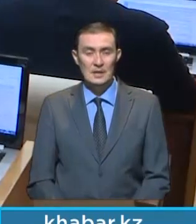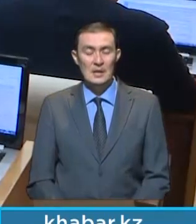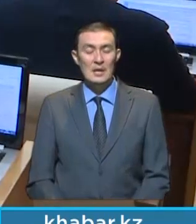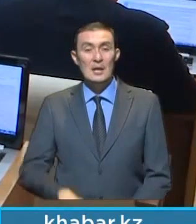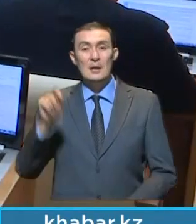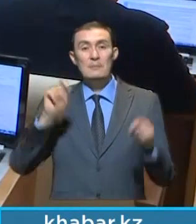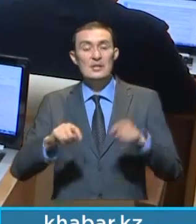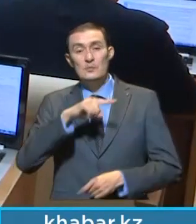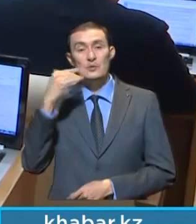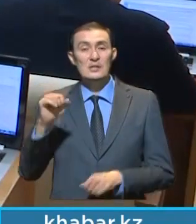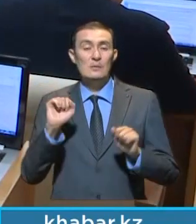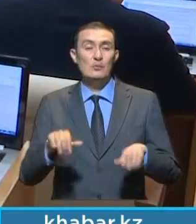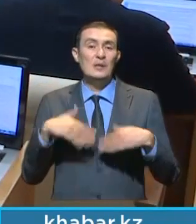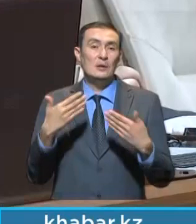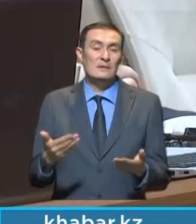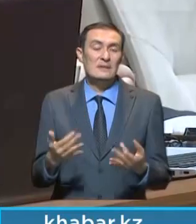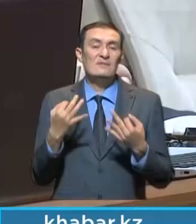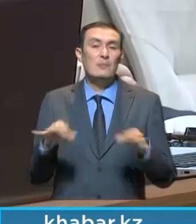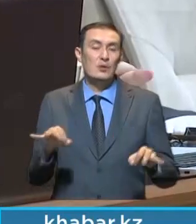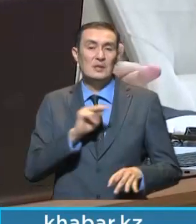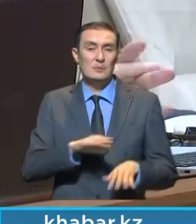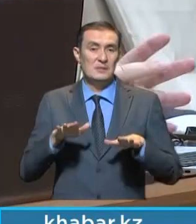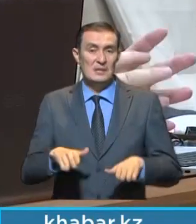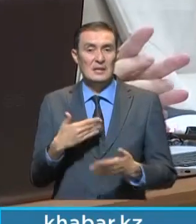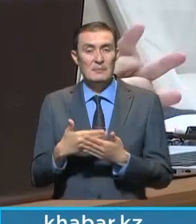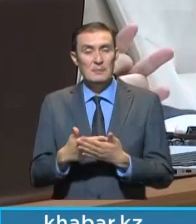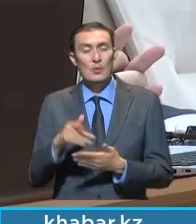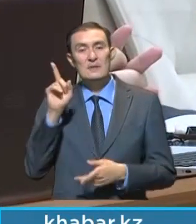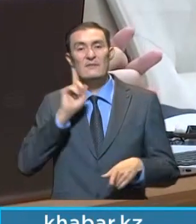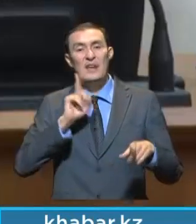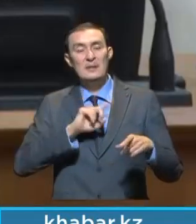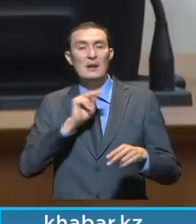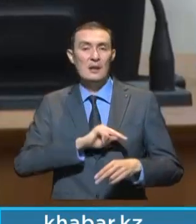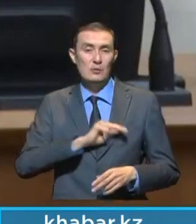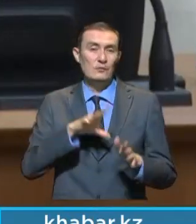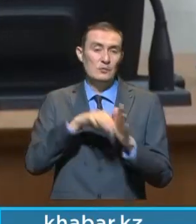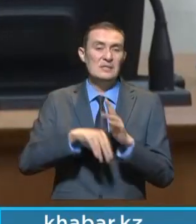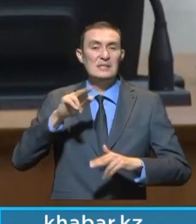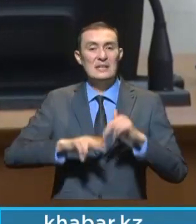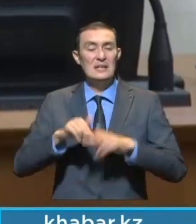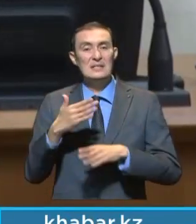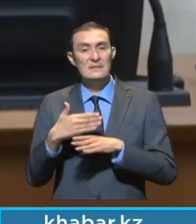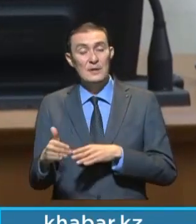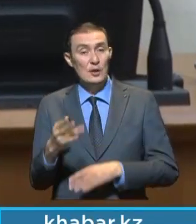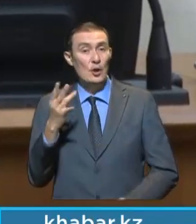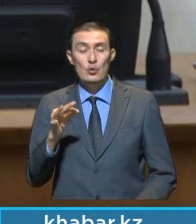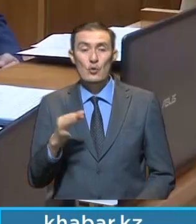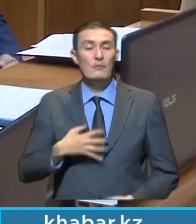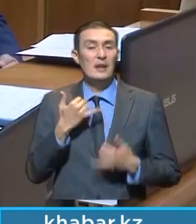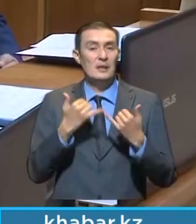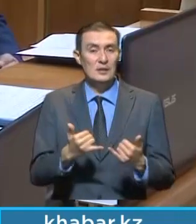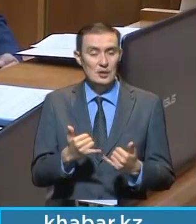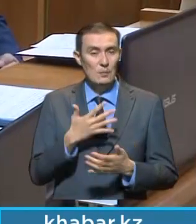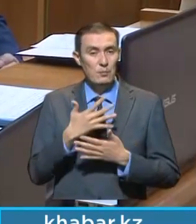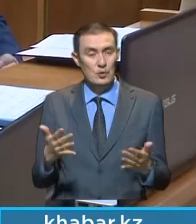Приезжим из России предложат невостребованные у казахстанцев рабочие места. Речь идет о сезонных работах, в том числе в строительной сфере. Однако в приоритете все